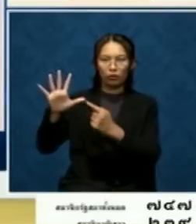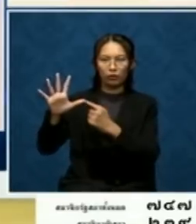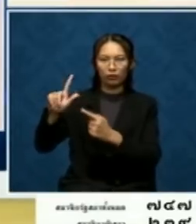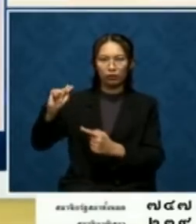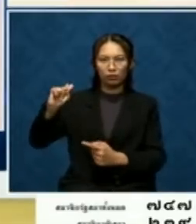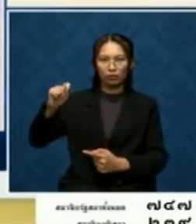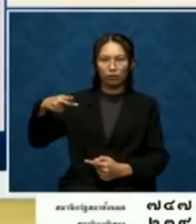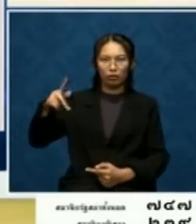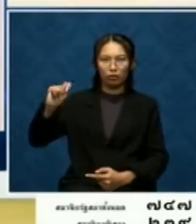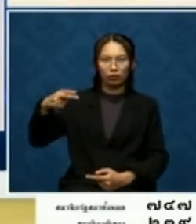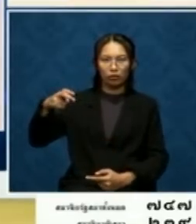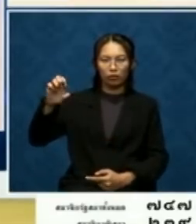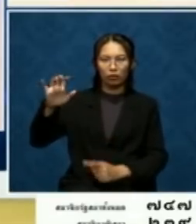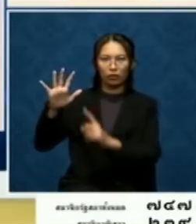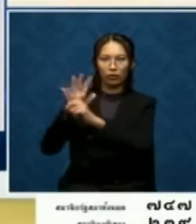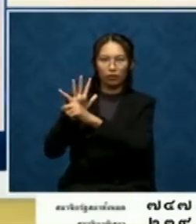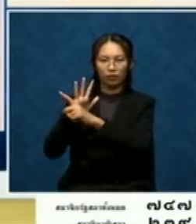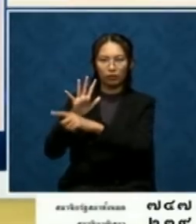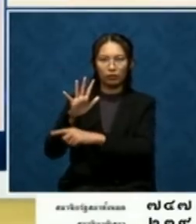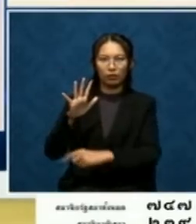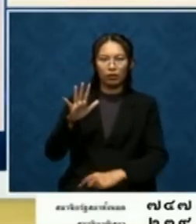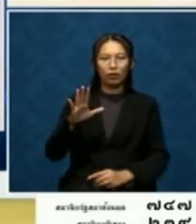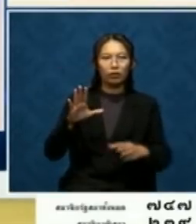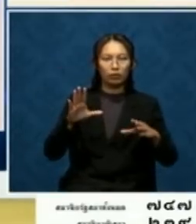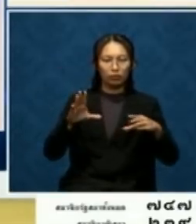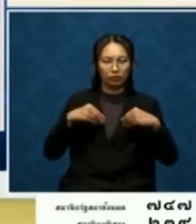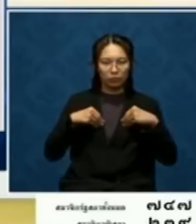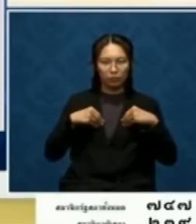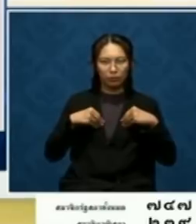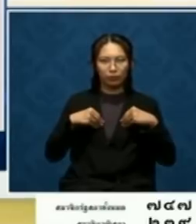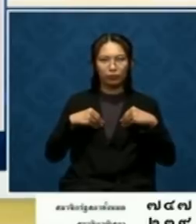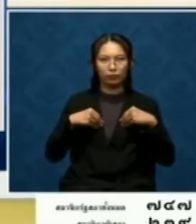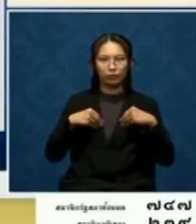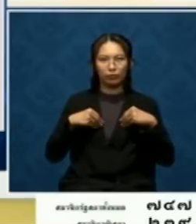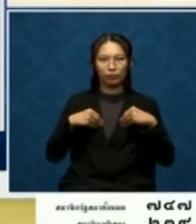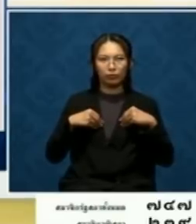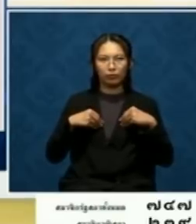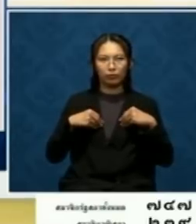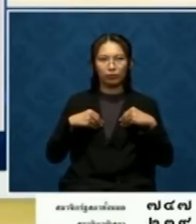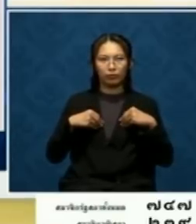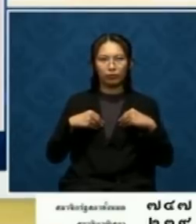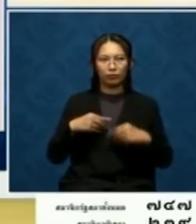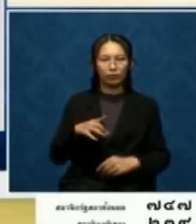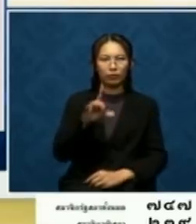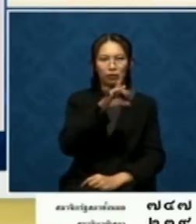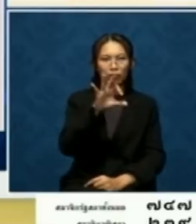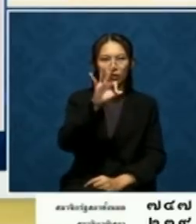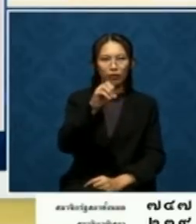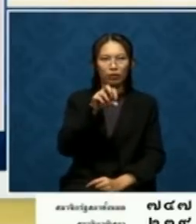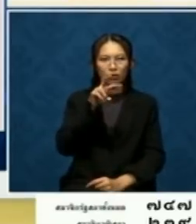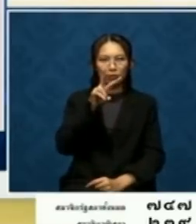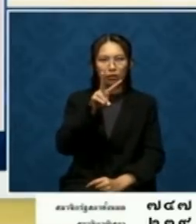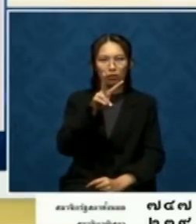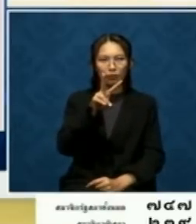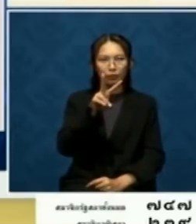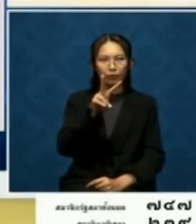ผ่านลอยลำเข้าสู่การเป็นนายกคนที่30ของประเทศไทยได้สำหรับคุณเศรษฐาไปดูคะแนนหน้าจอตอนนี้สมาชิกวุฒิสภานะคะให้ความ